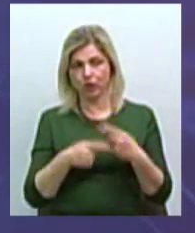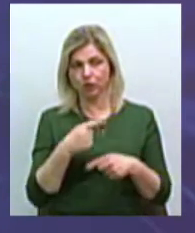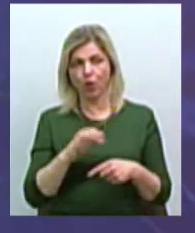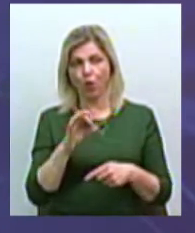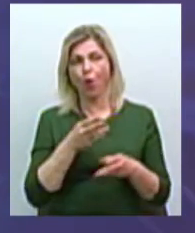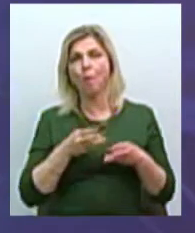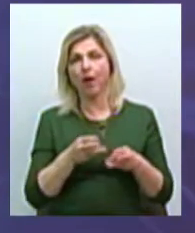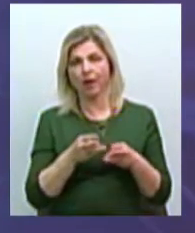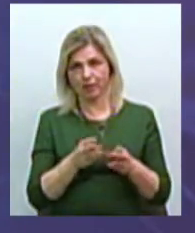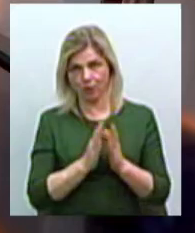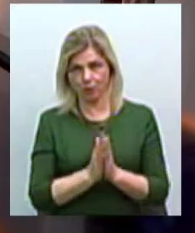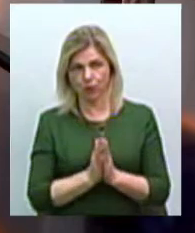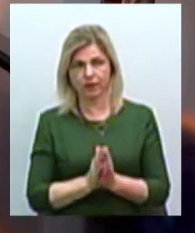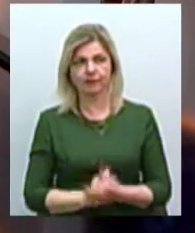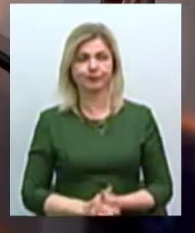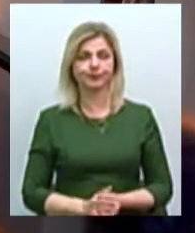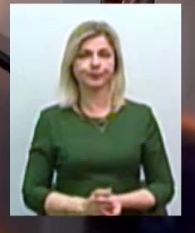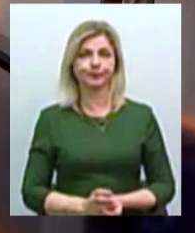потім ще. Да, безусловно.